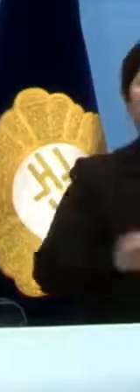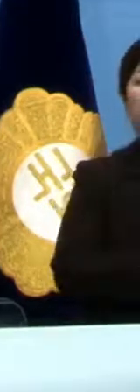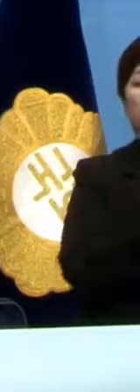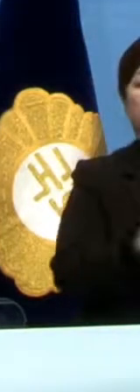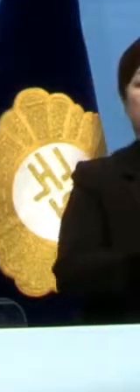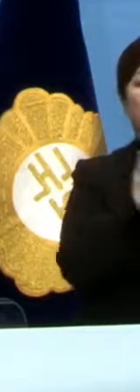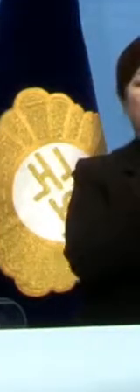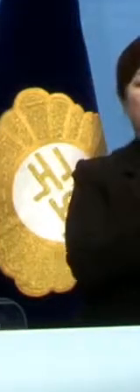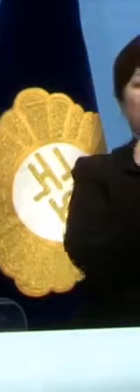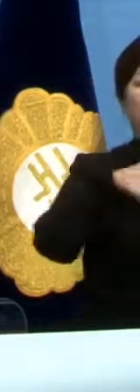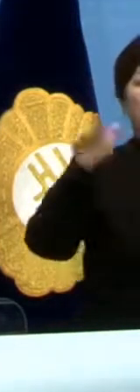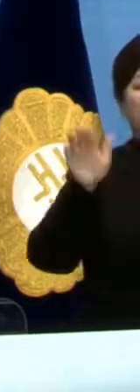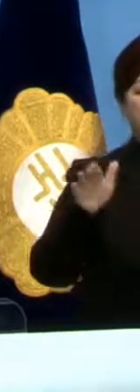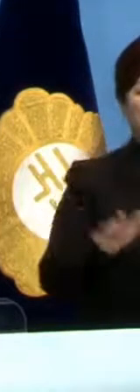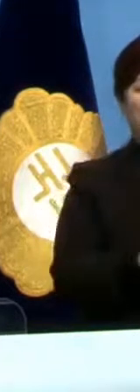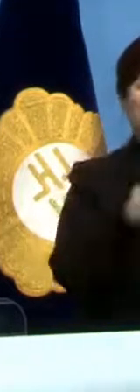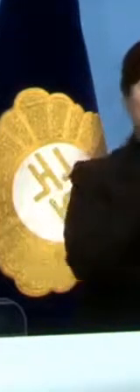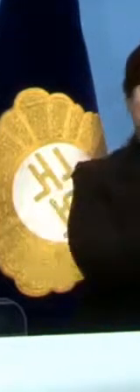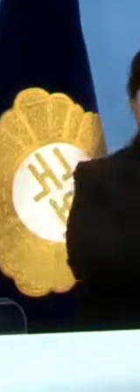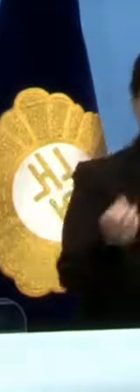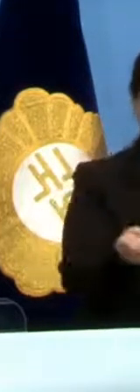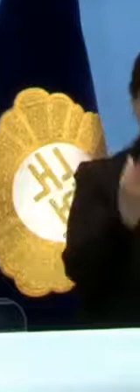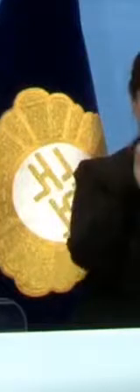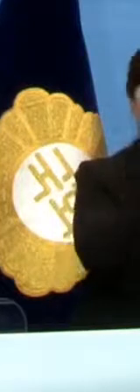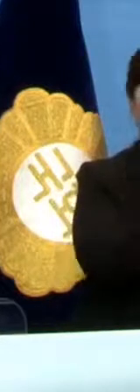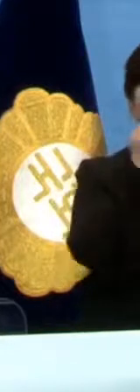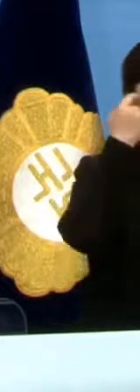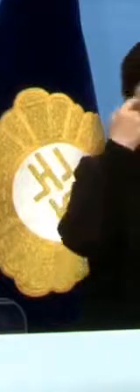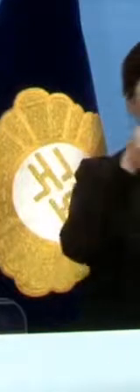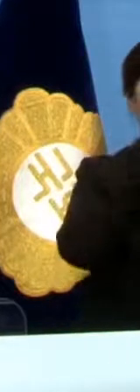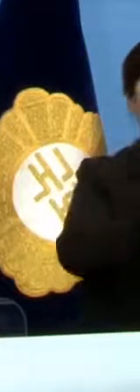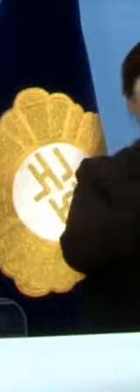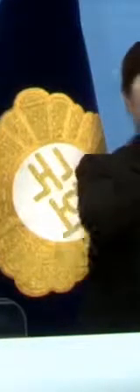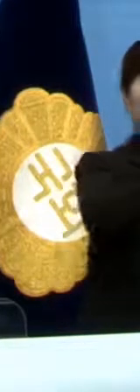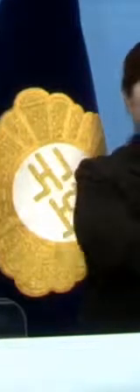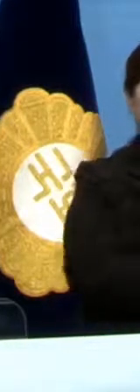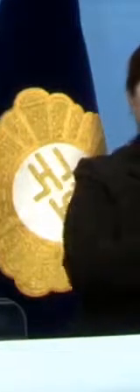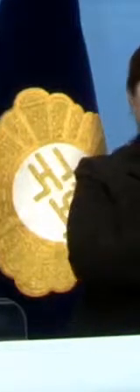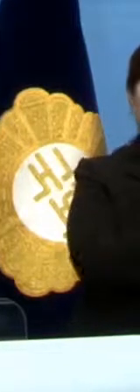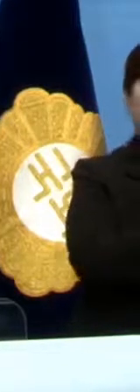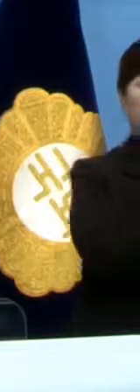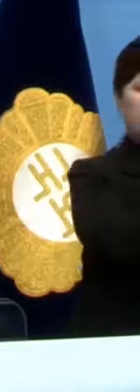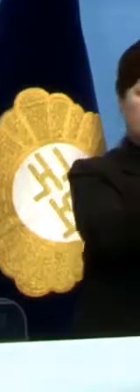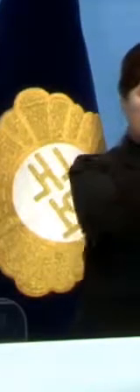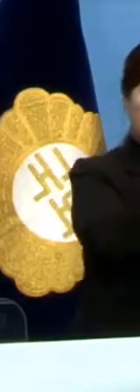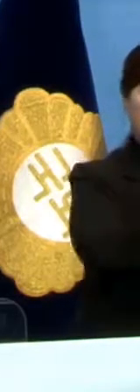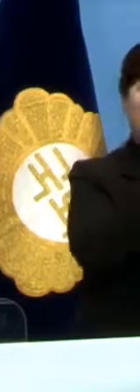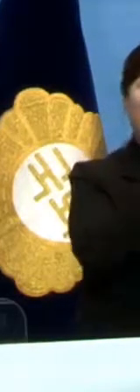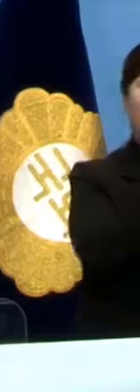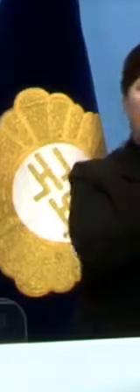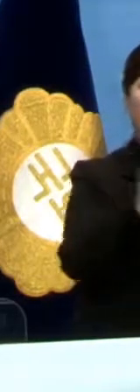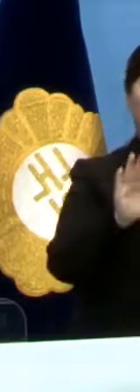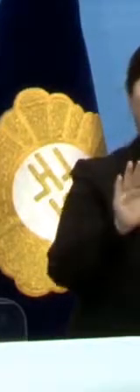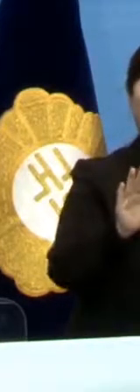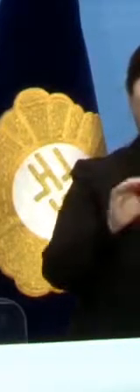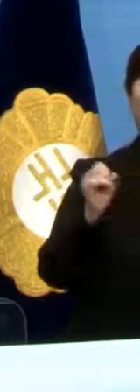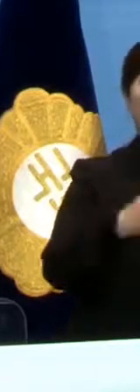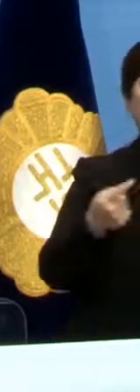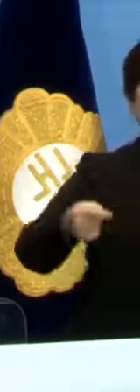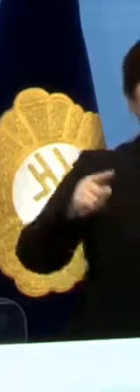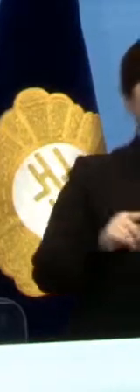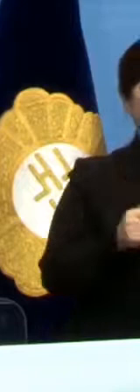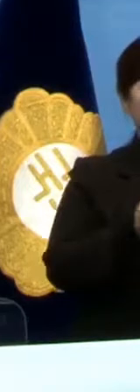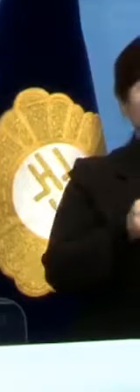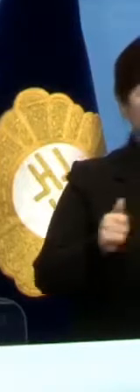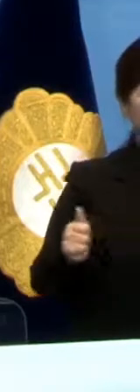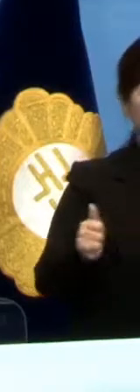부산 갈매기를 출범을 시키는지 그 역사적 의미를 듣는 시간을 갖도록 하고요. 그리고 오늘 참석해